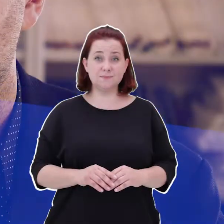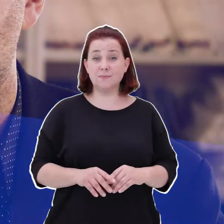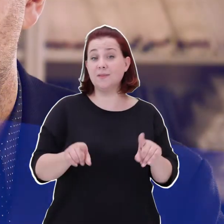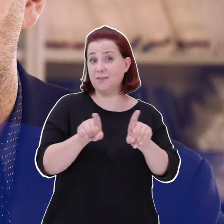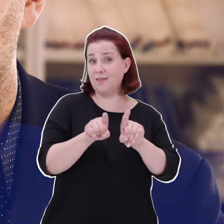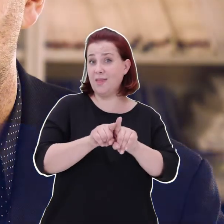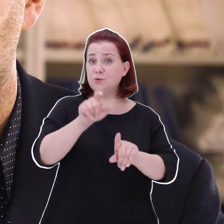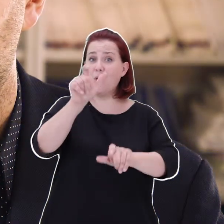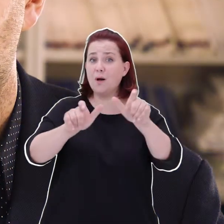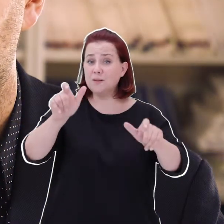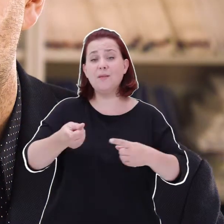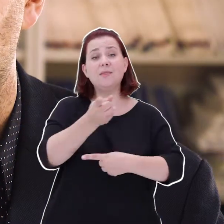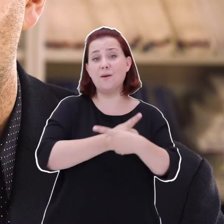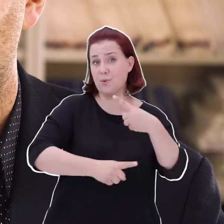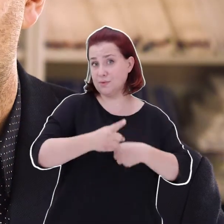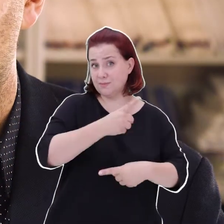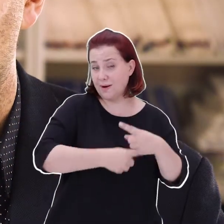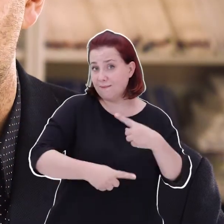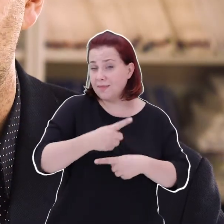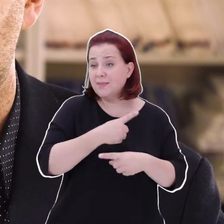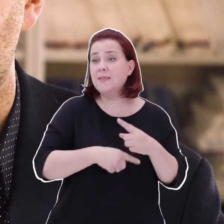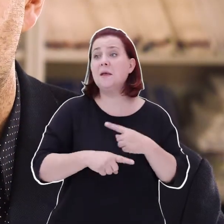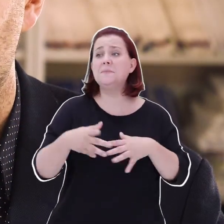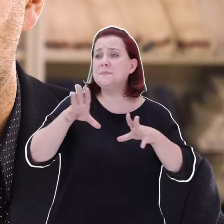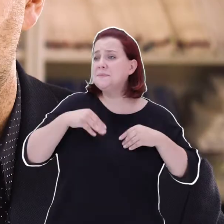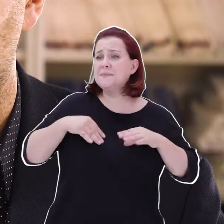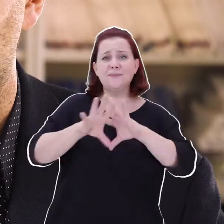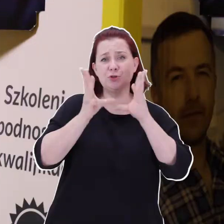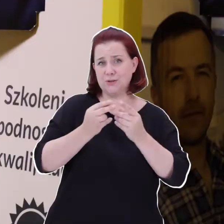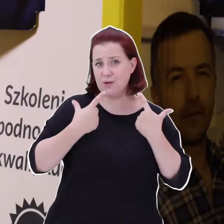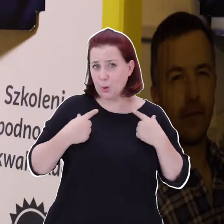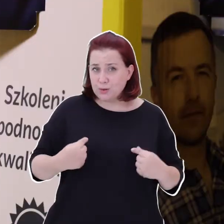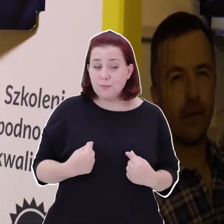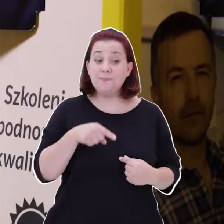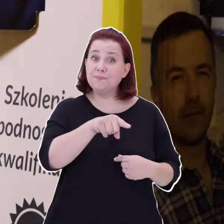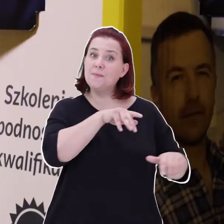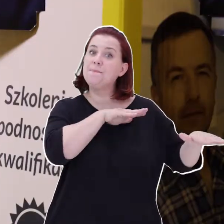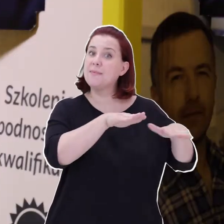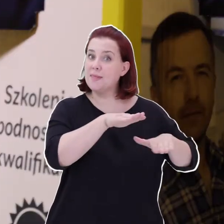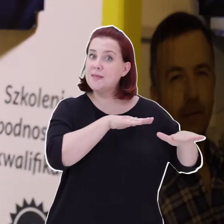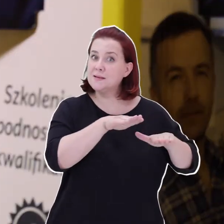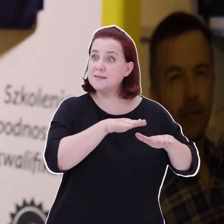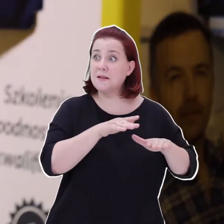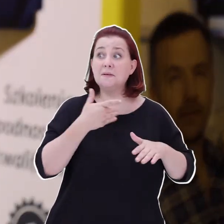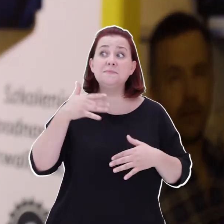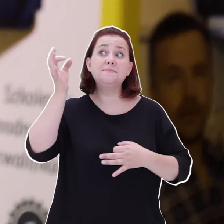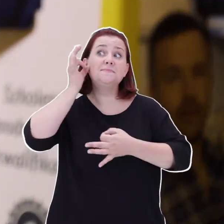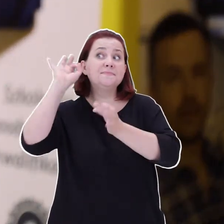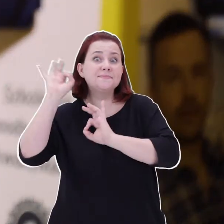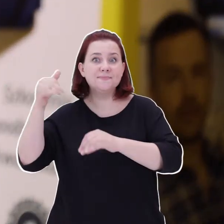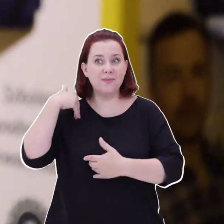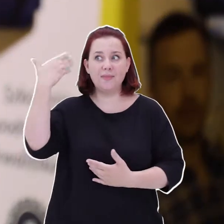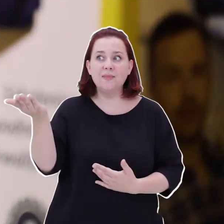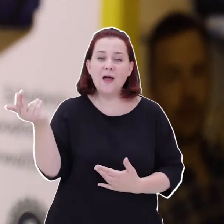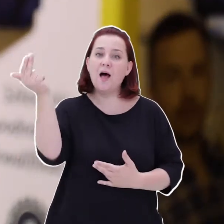Również osoby niepełnosprawne. Przyjmujemy wszystkie osoby. W tym punkcie uzyskacie Państwo informacje